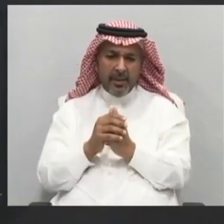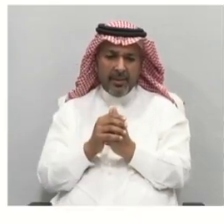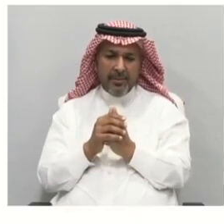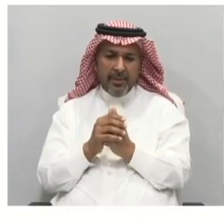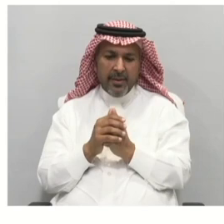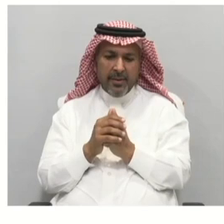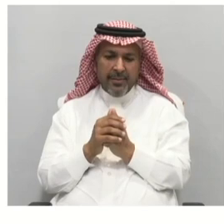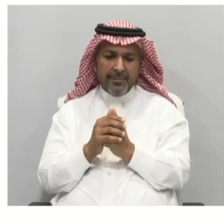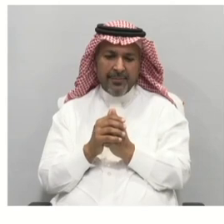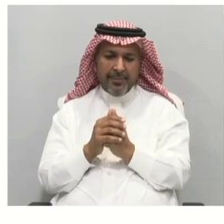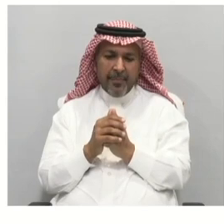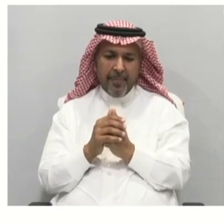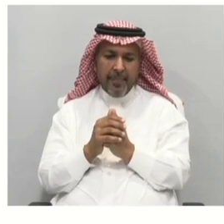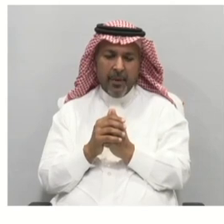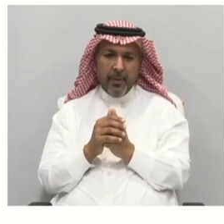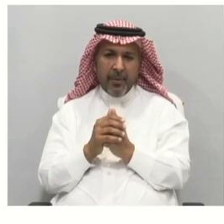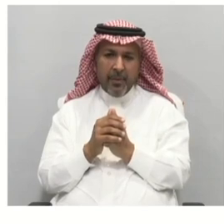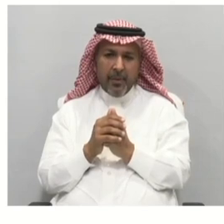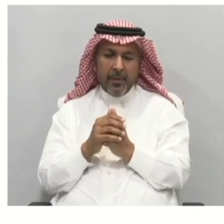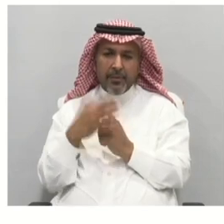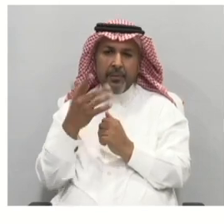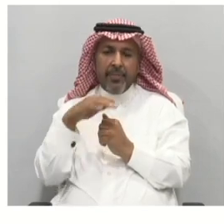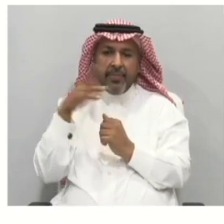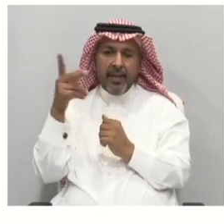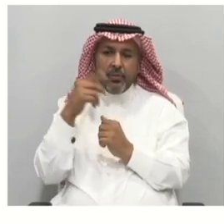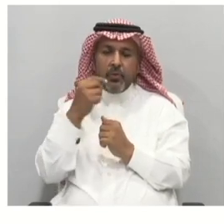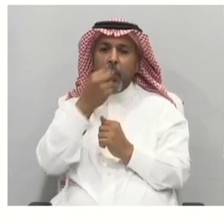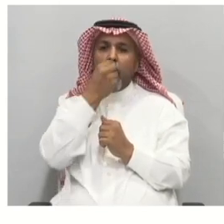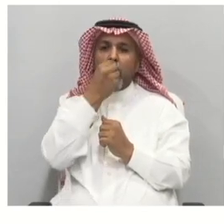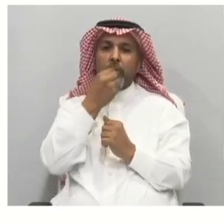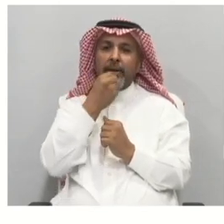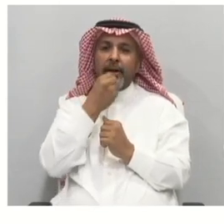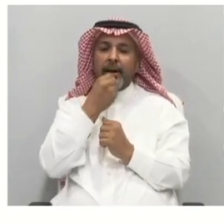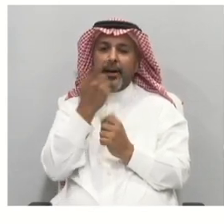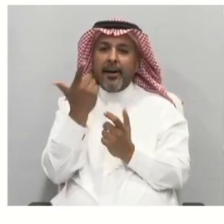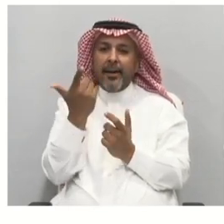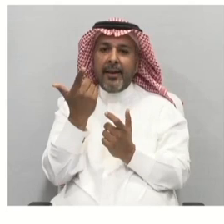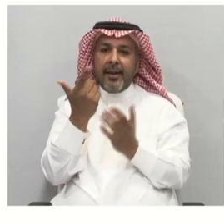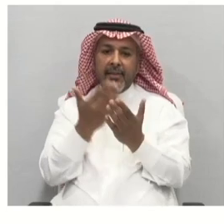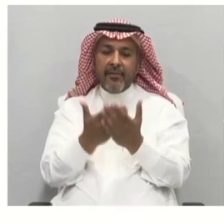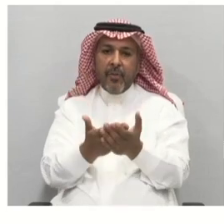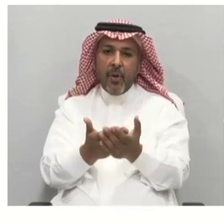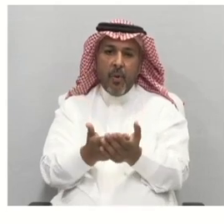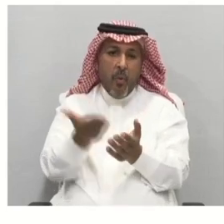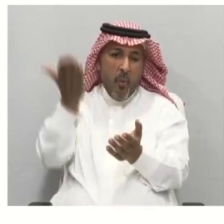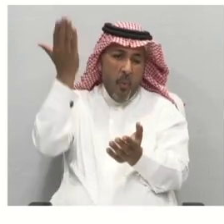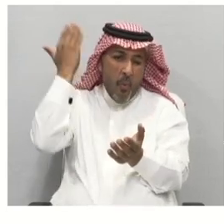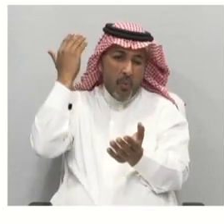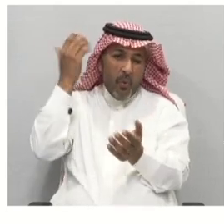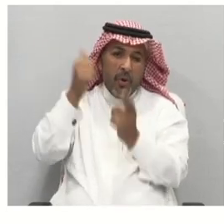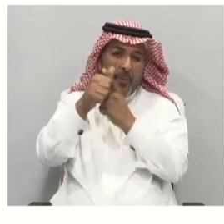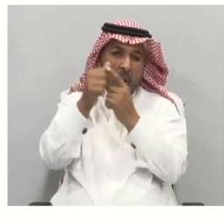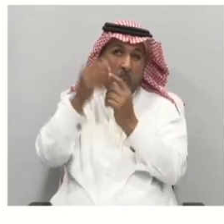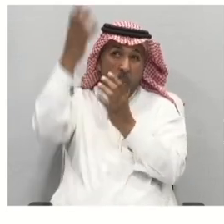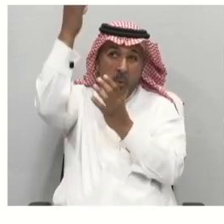اعظم معجزه هي القران العظيم ابقى الله للناس الى قيام الساعه هذا